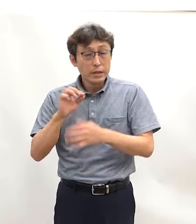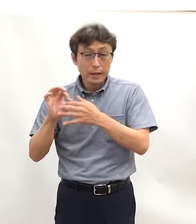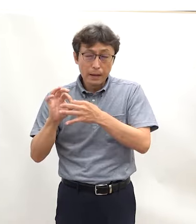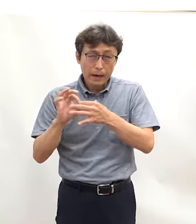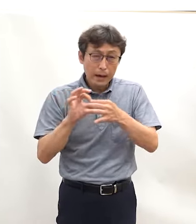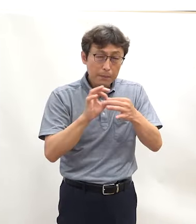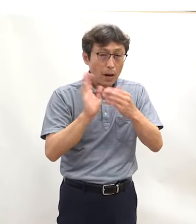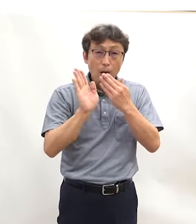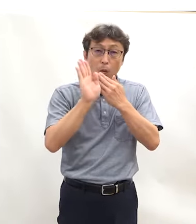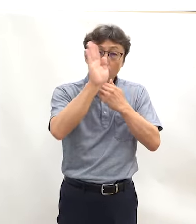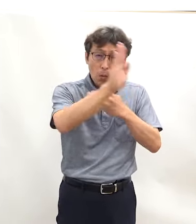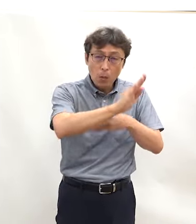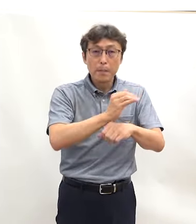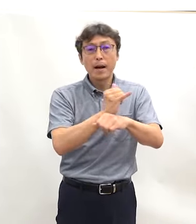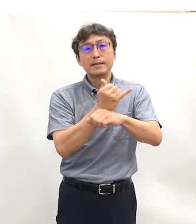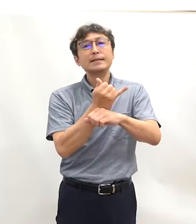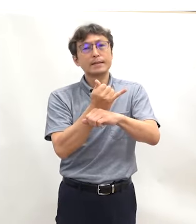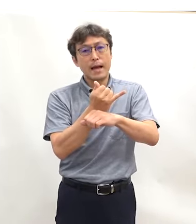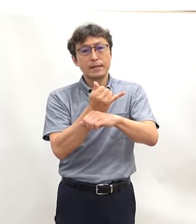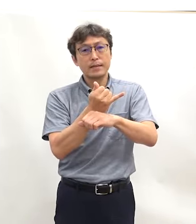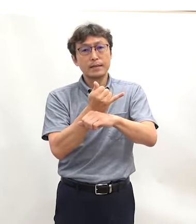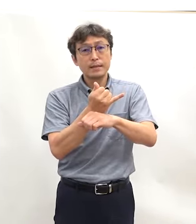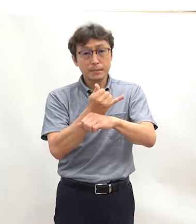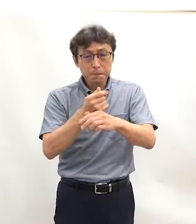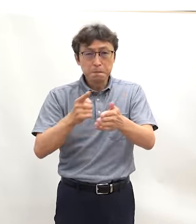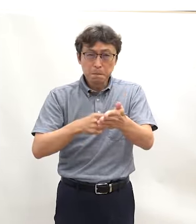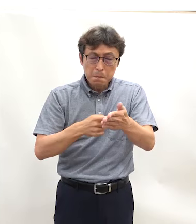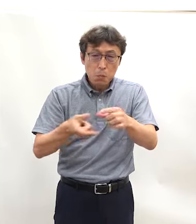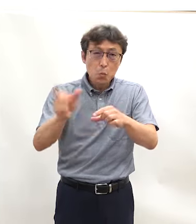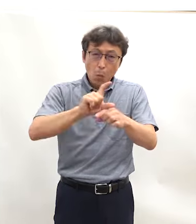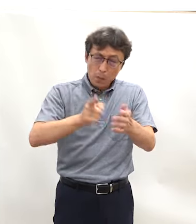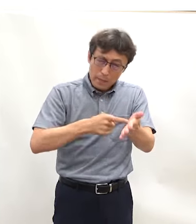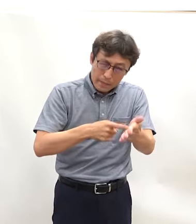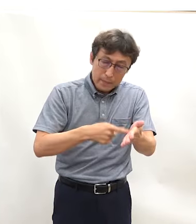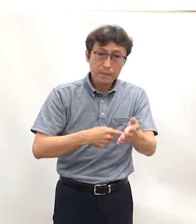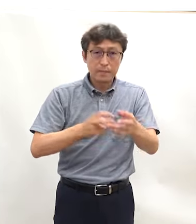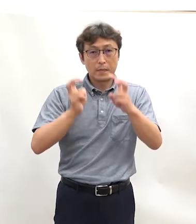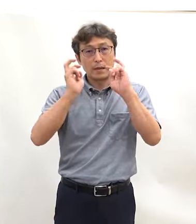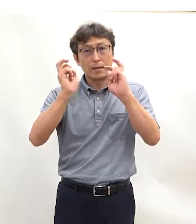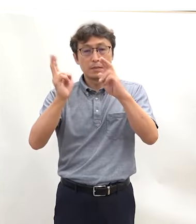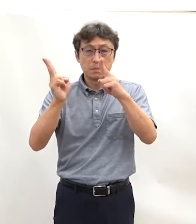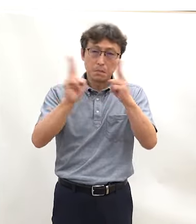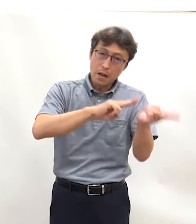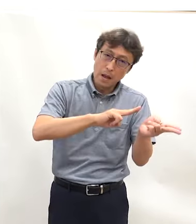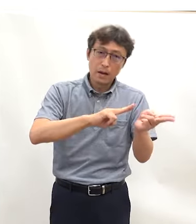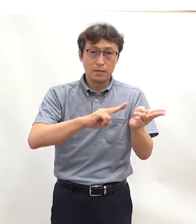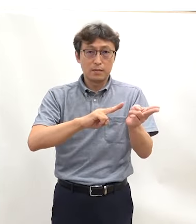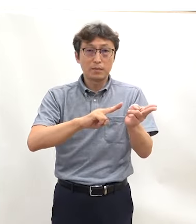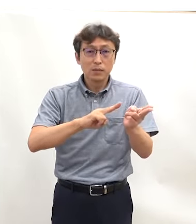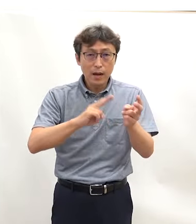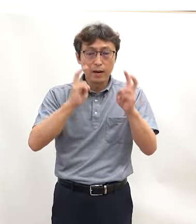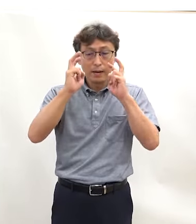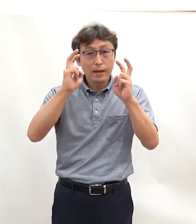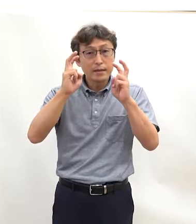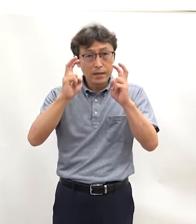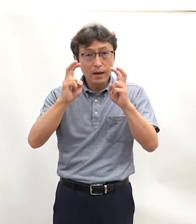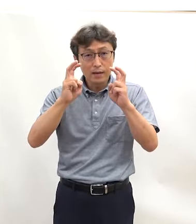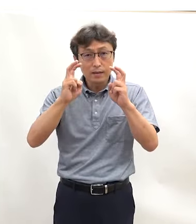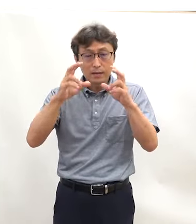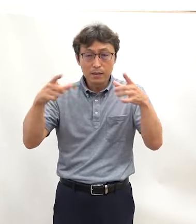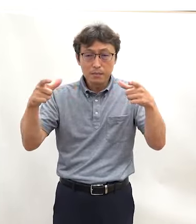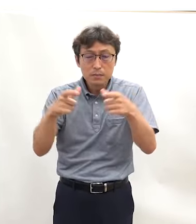保がますます進まなくて、事業自体が落ち込んでいく、場合によっては閉鎖をしていくということにもなりかねません